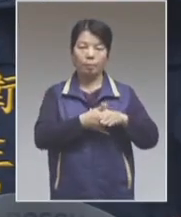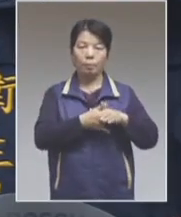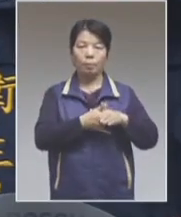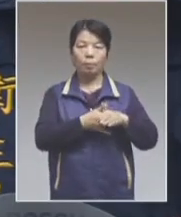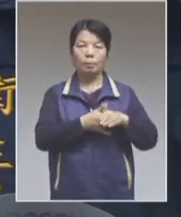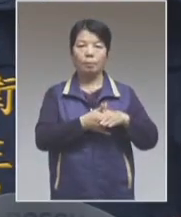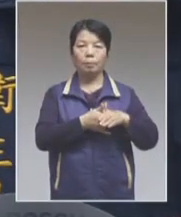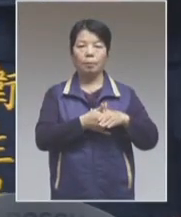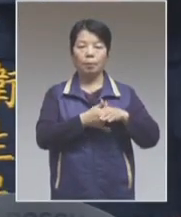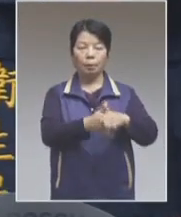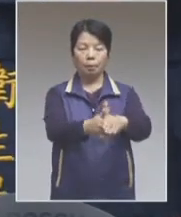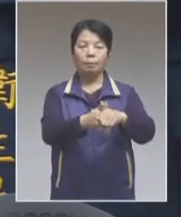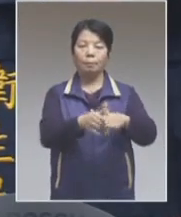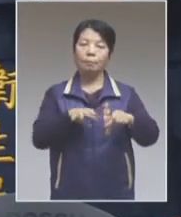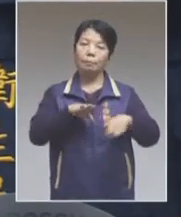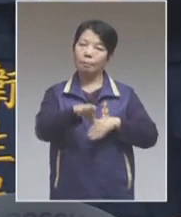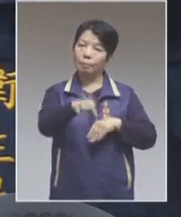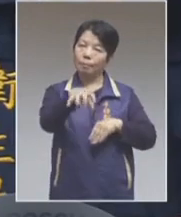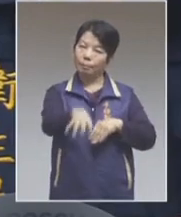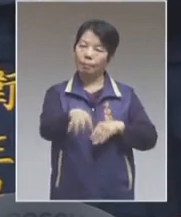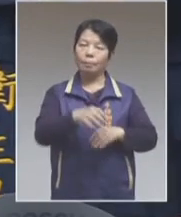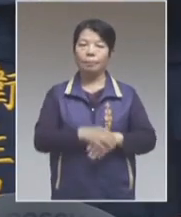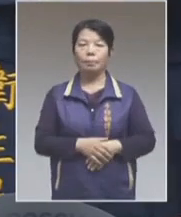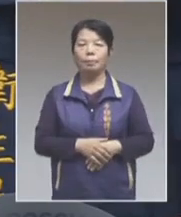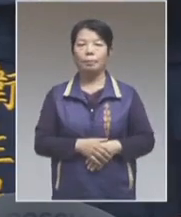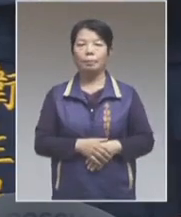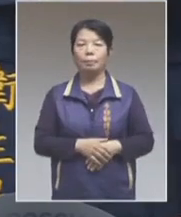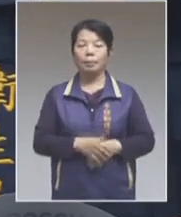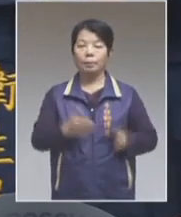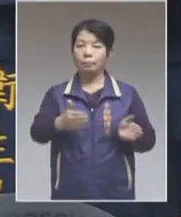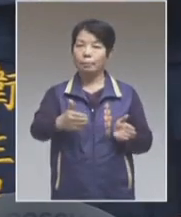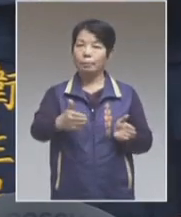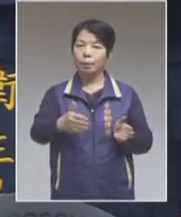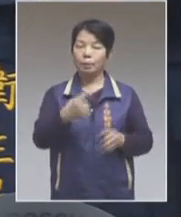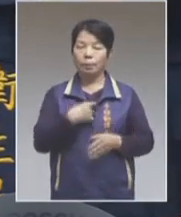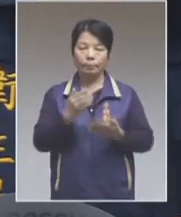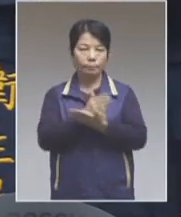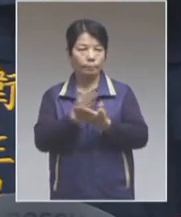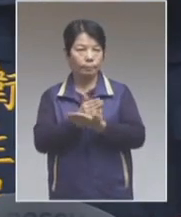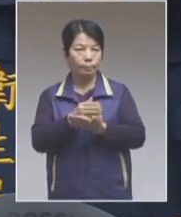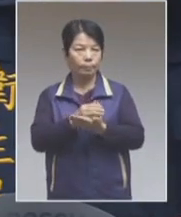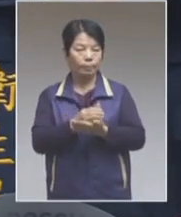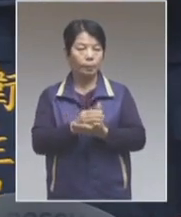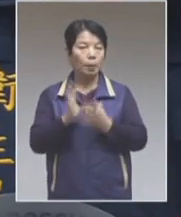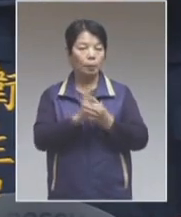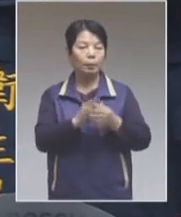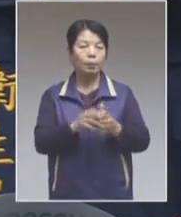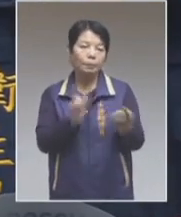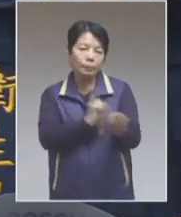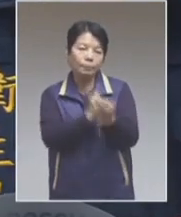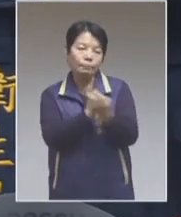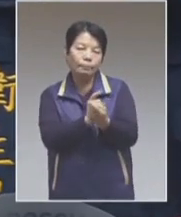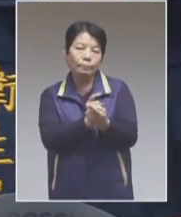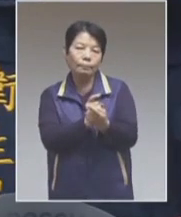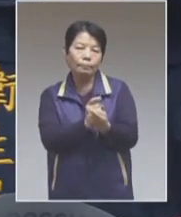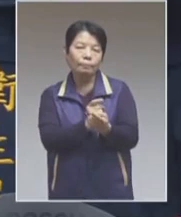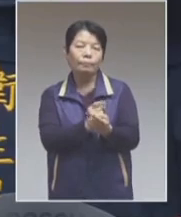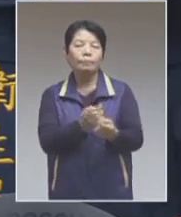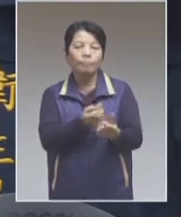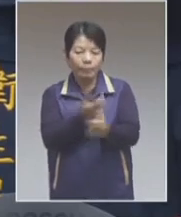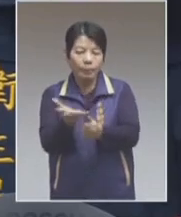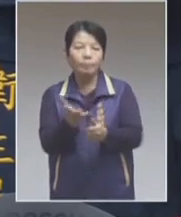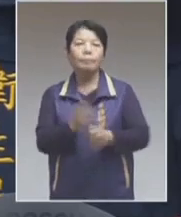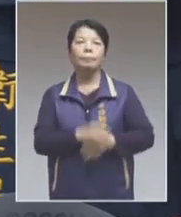个高铁站，那在这个当中齁我们研判是因为这样子的一个接触而被感染齁，那